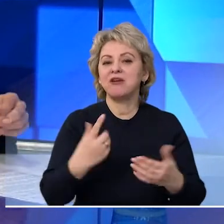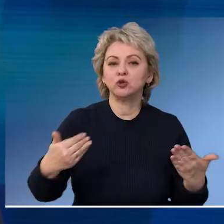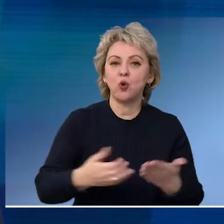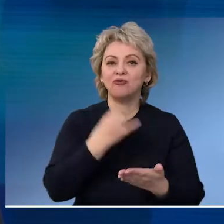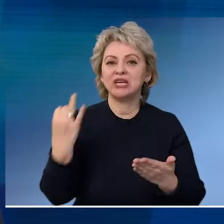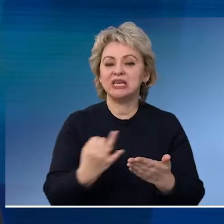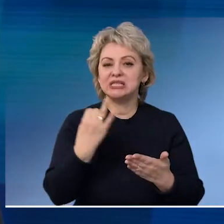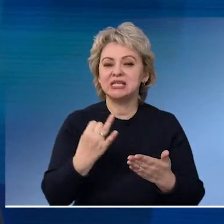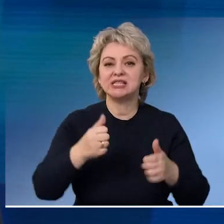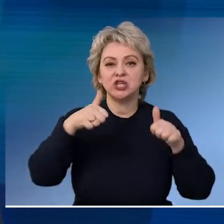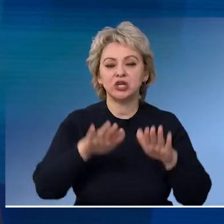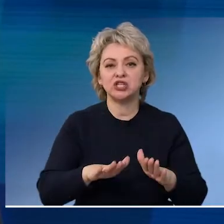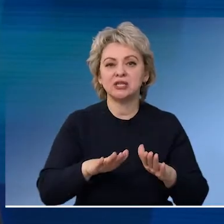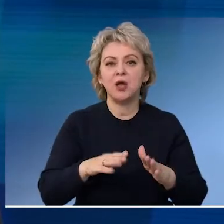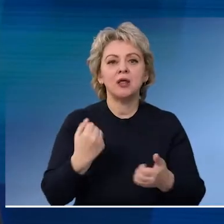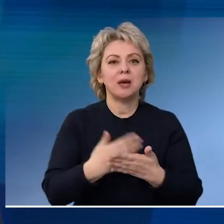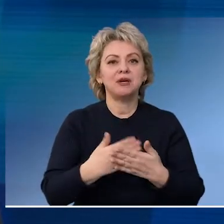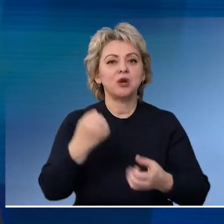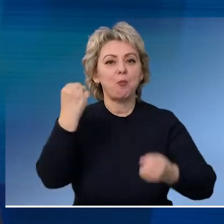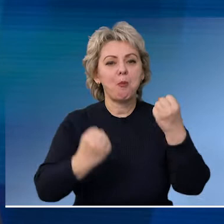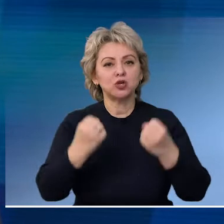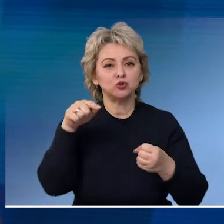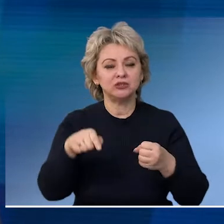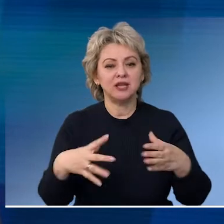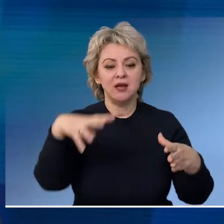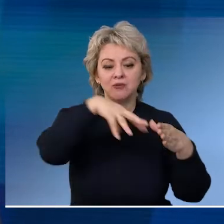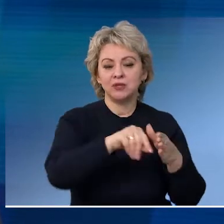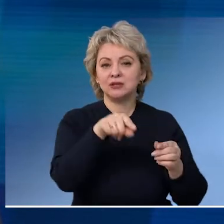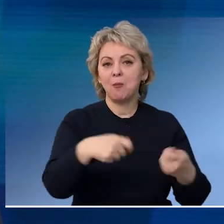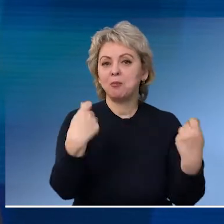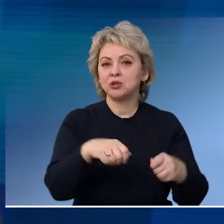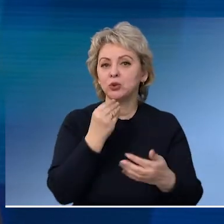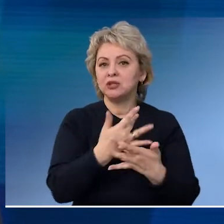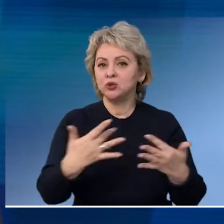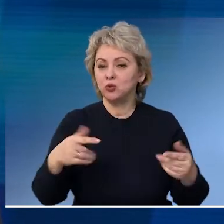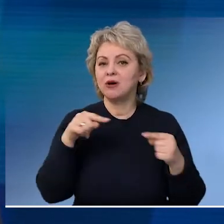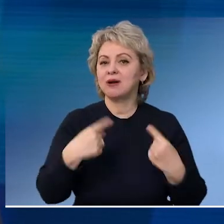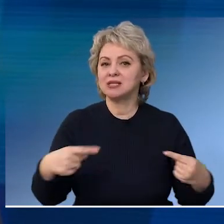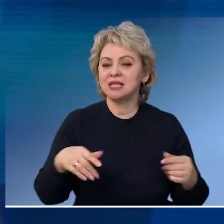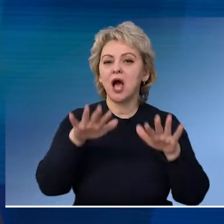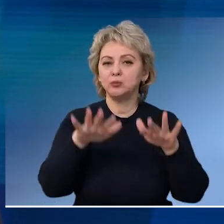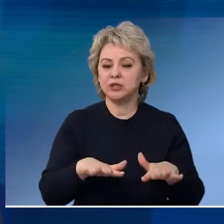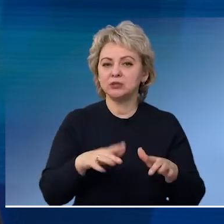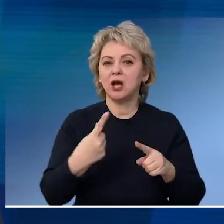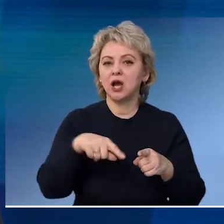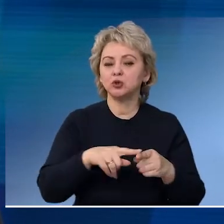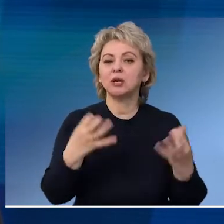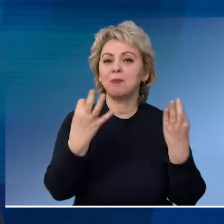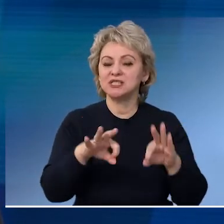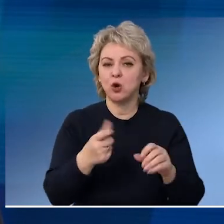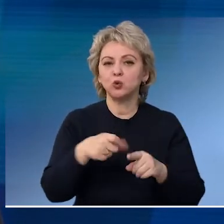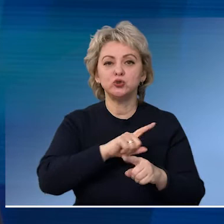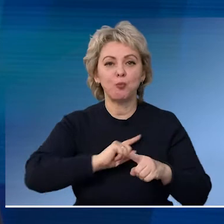появления новых интересных концепций мобильной торговли, фудтраков, разных объектов,